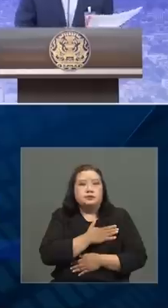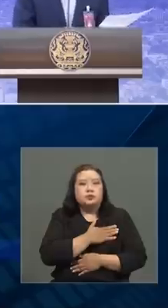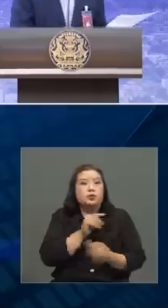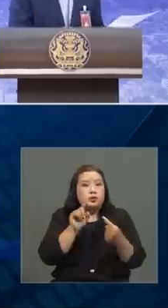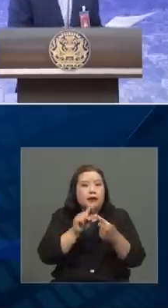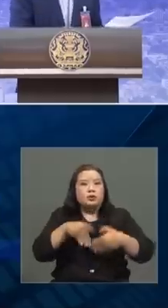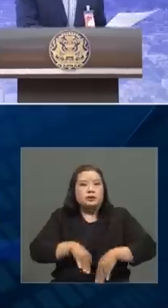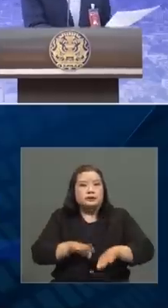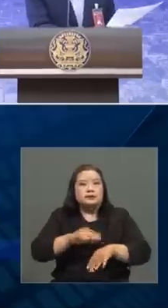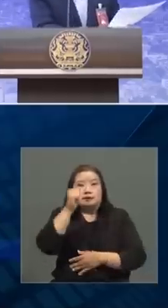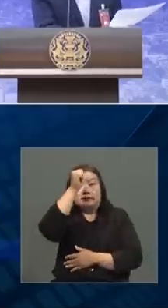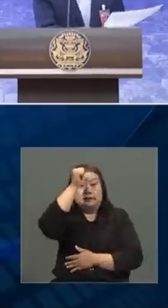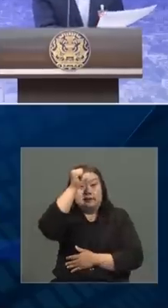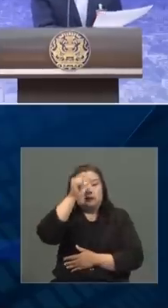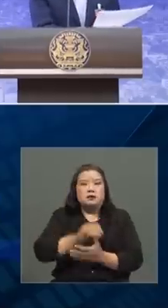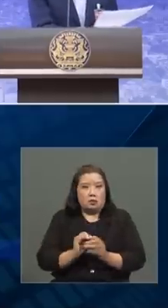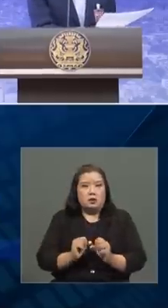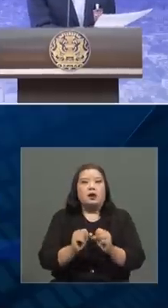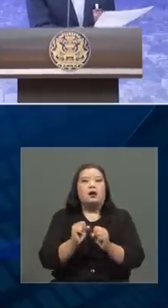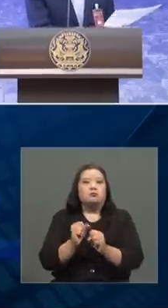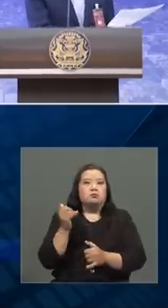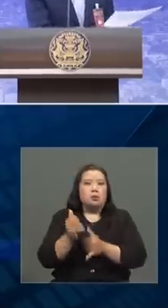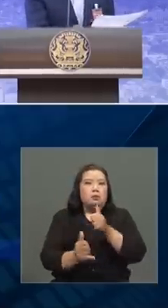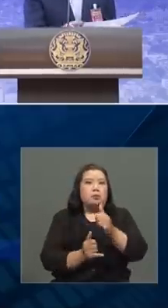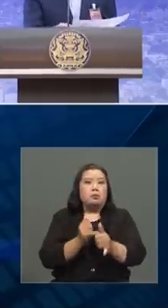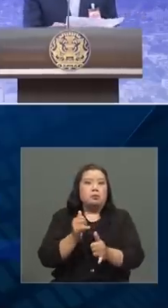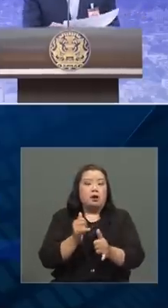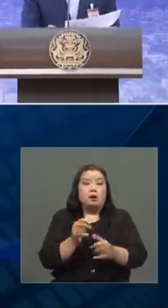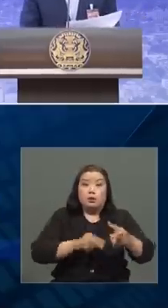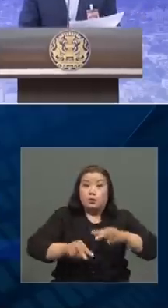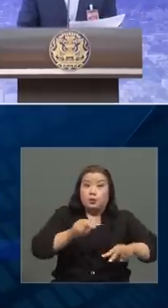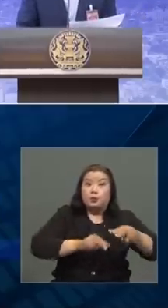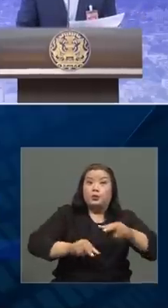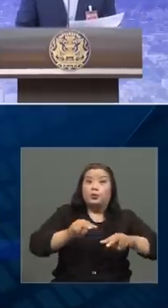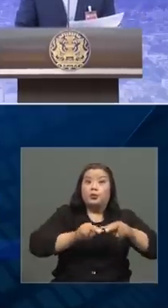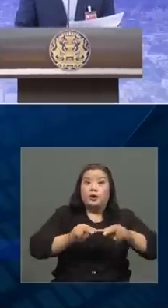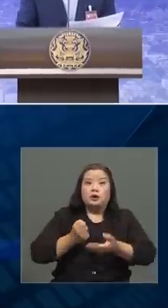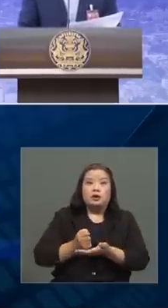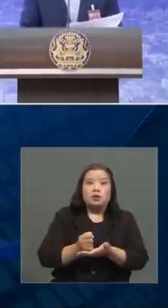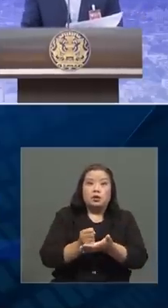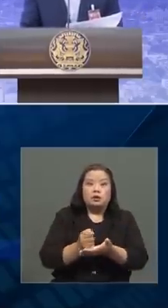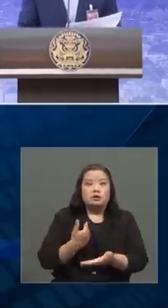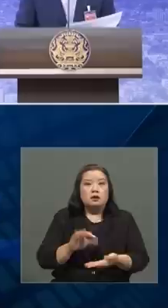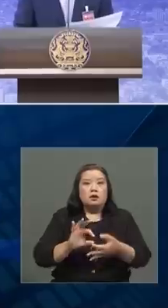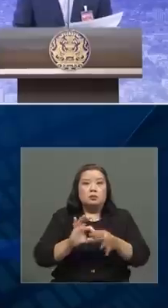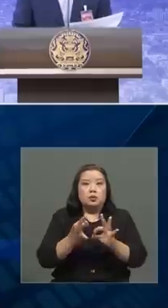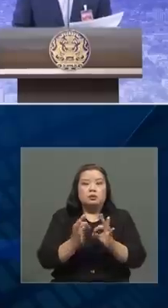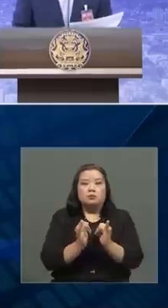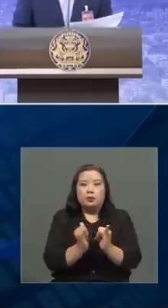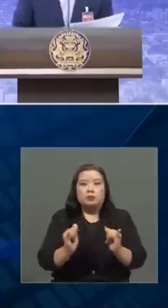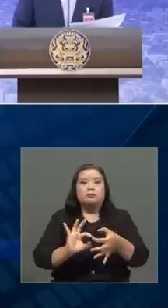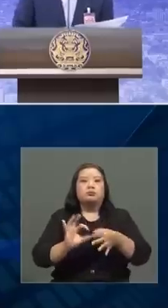มีการระดมคนเข้ามาทั้งแทงบ้านการรักษาและก็รวมถึงการฌาปนกิจศพด้วยนะ